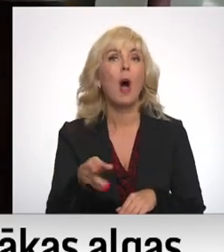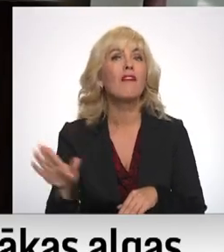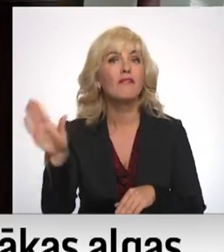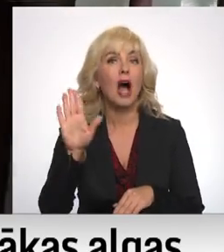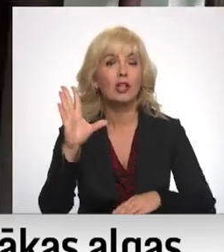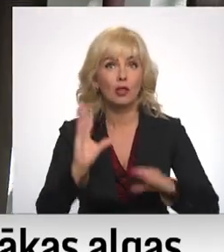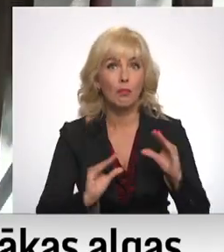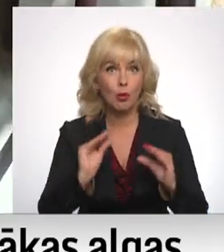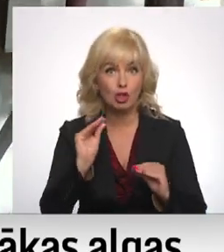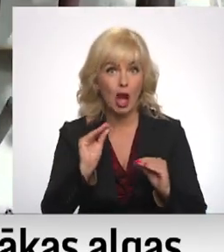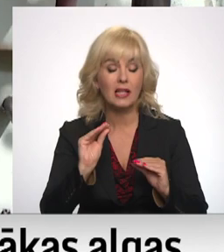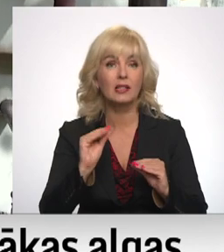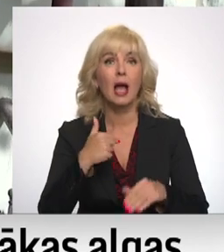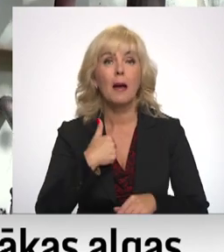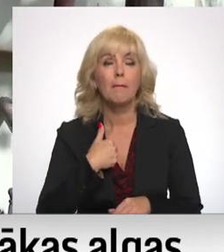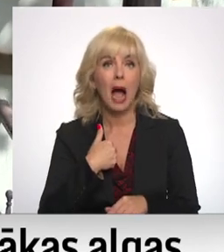man pats